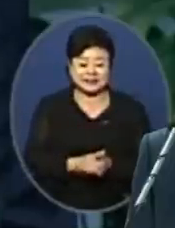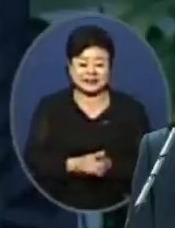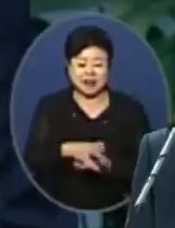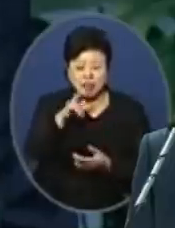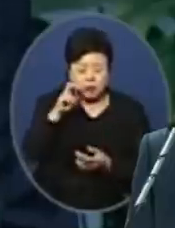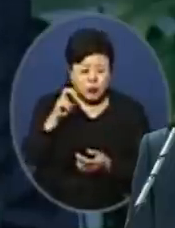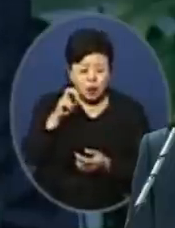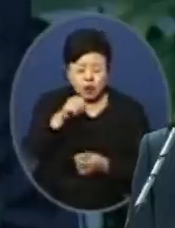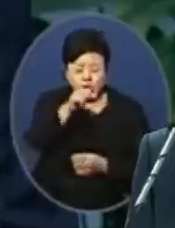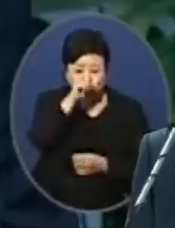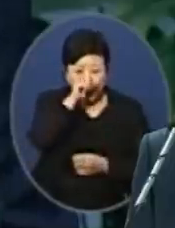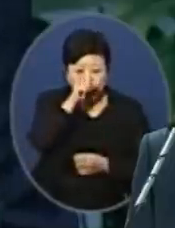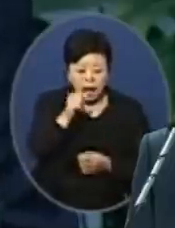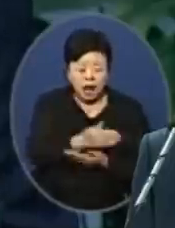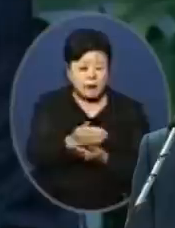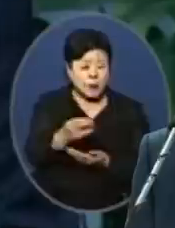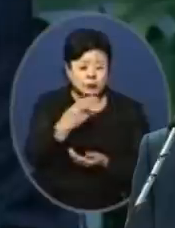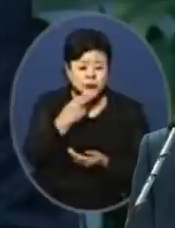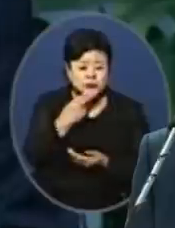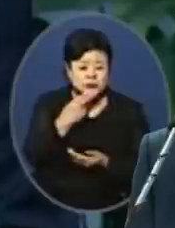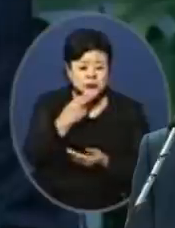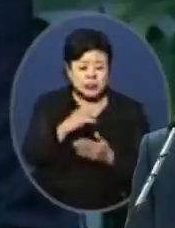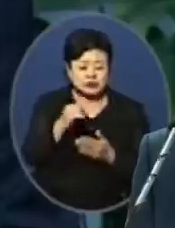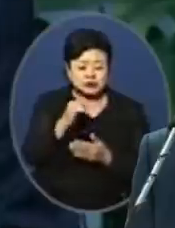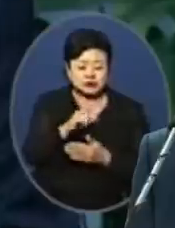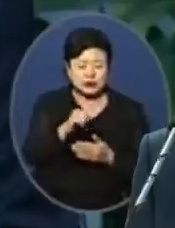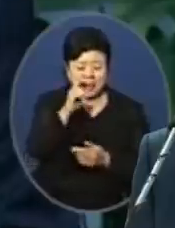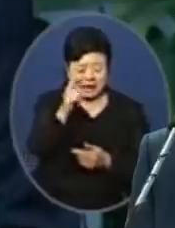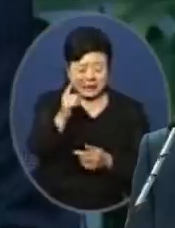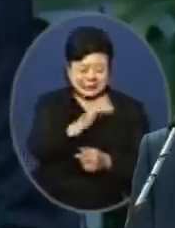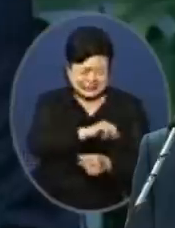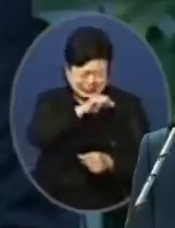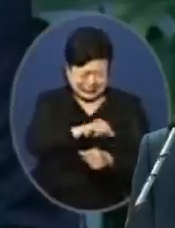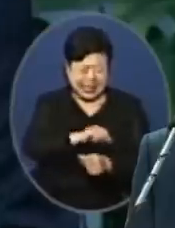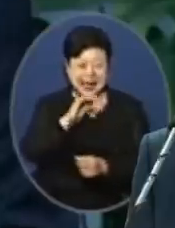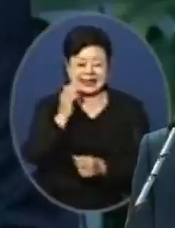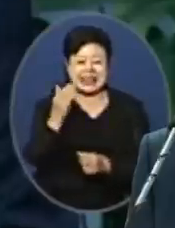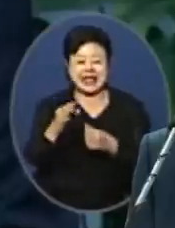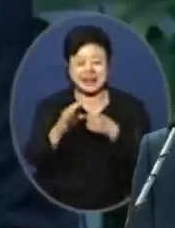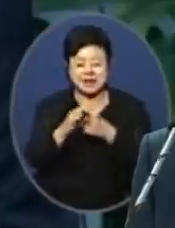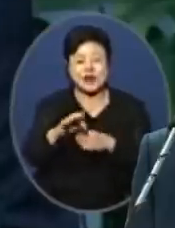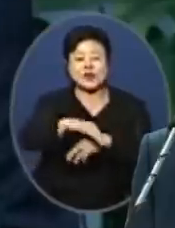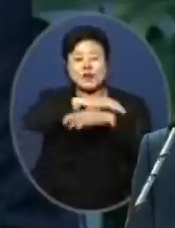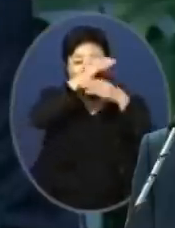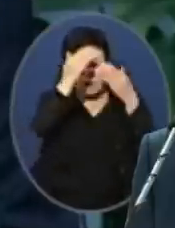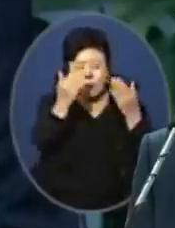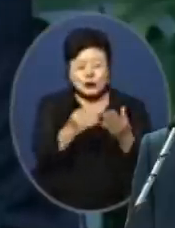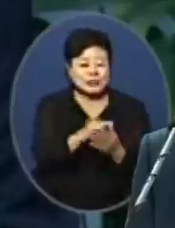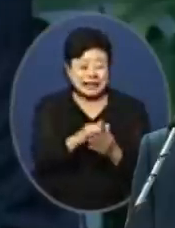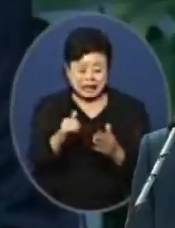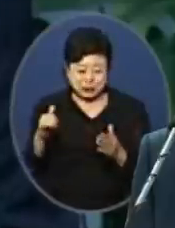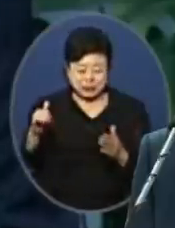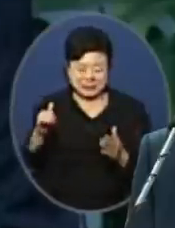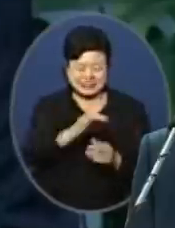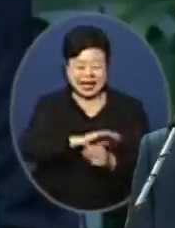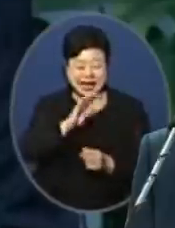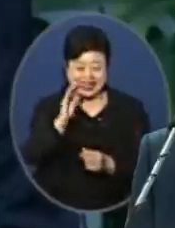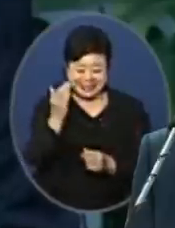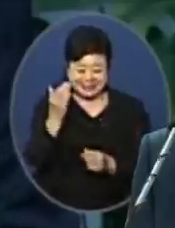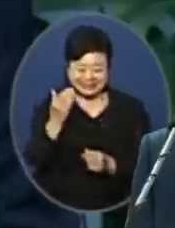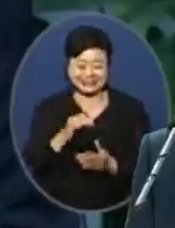믿든 좋든 가족 중에 한 사람이 잘 되면 다 그